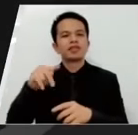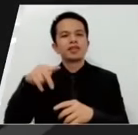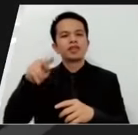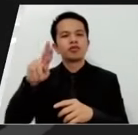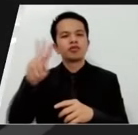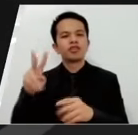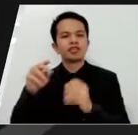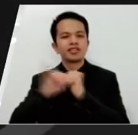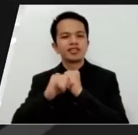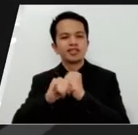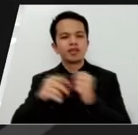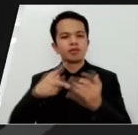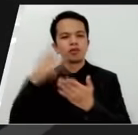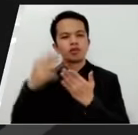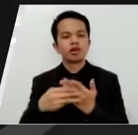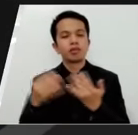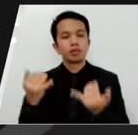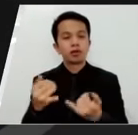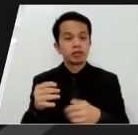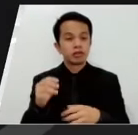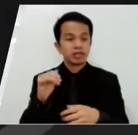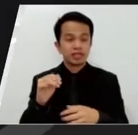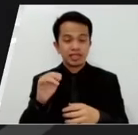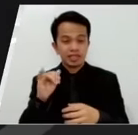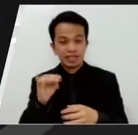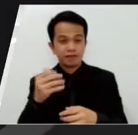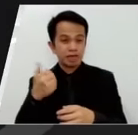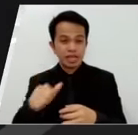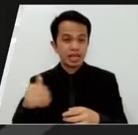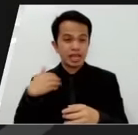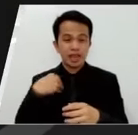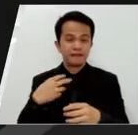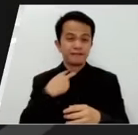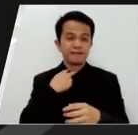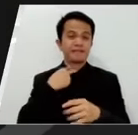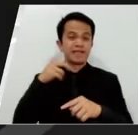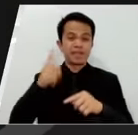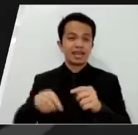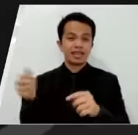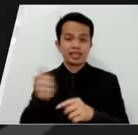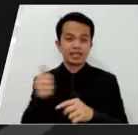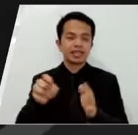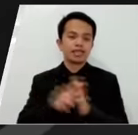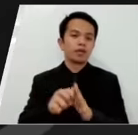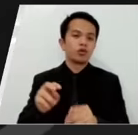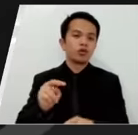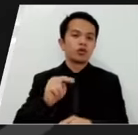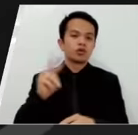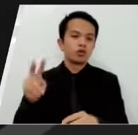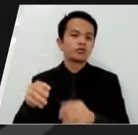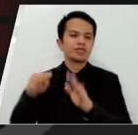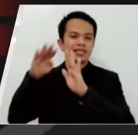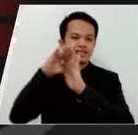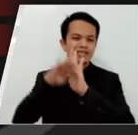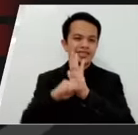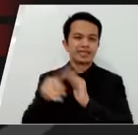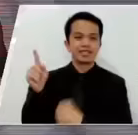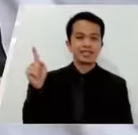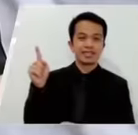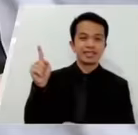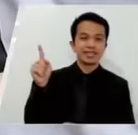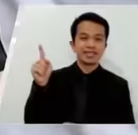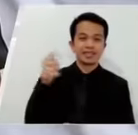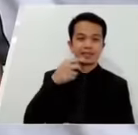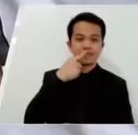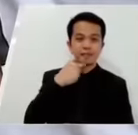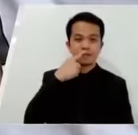ng MMDA kung mawawala ng mga masasakyan. Kabilang dyan ang mga biyaheng na Valichas, Monumento, E. Rodriguez, Cubao de Visoria at Pasig. Sa